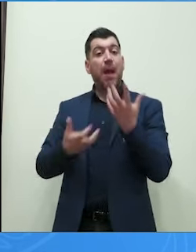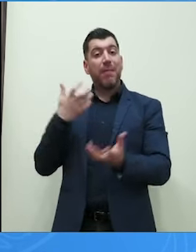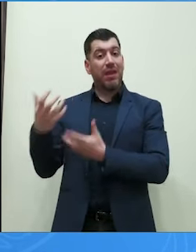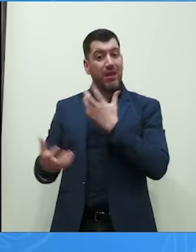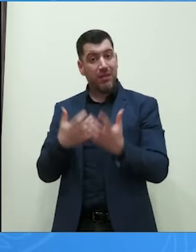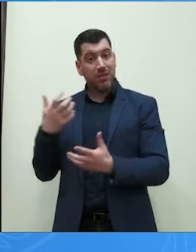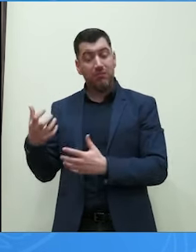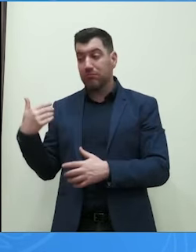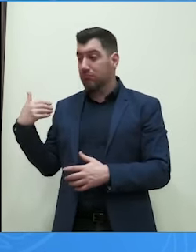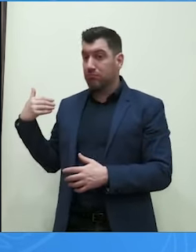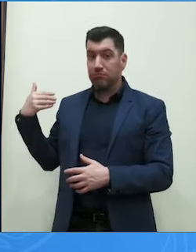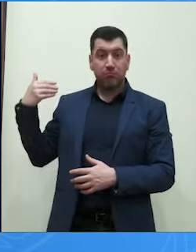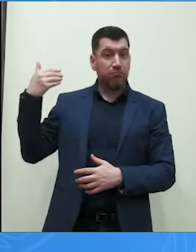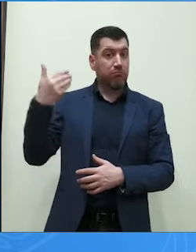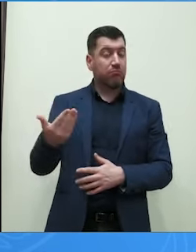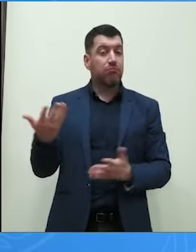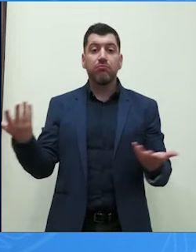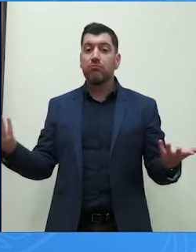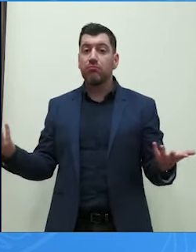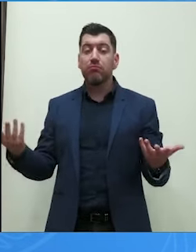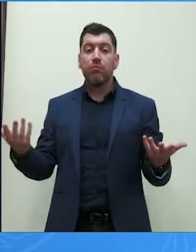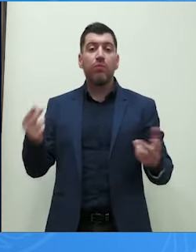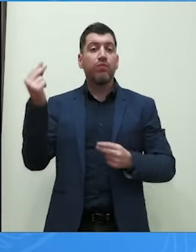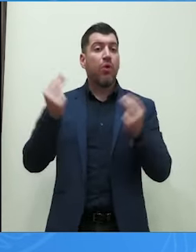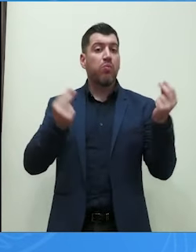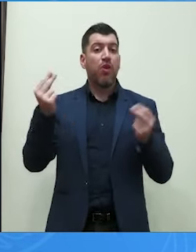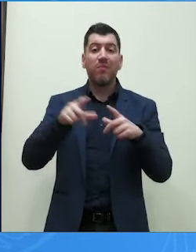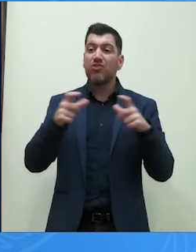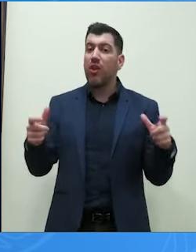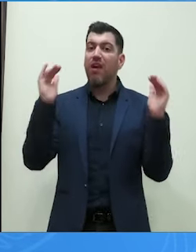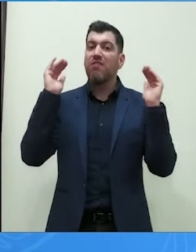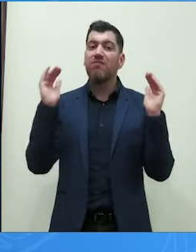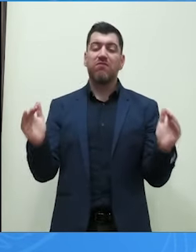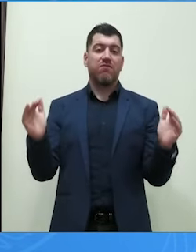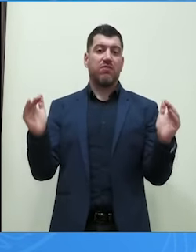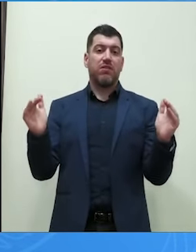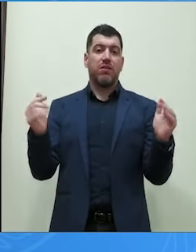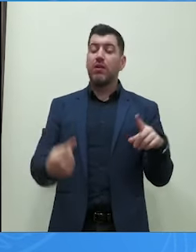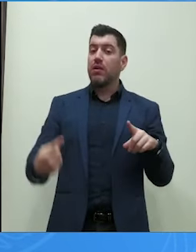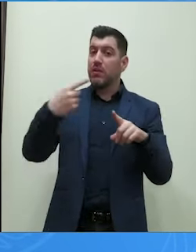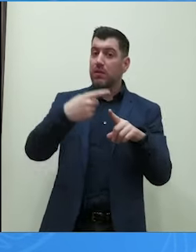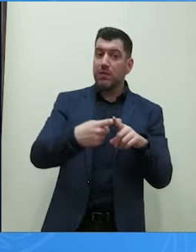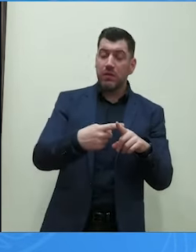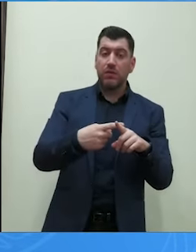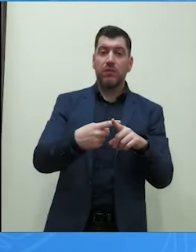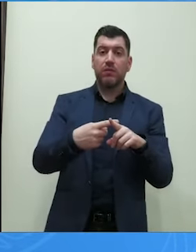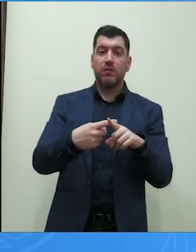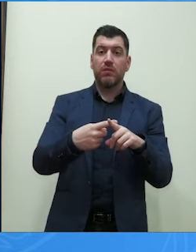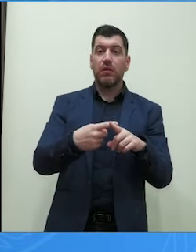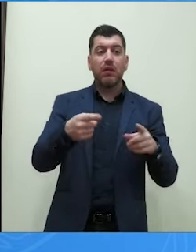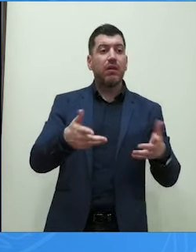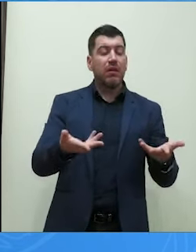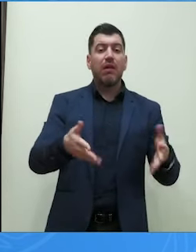όπου επίσης δεν έγινε το παραμικρό στα σχολεία. Και επειδή έχουμε και ένα πολύ γερασμένο κτηριακό απόθεμα,